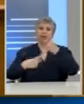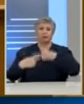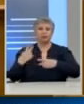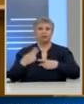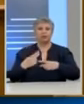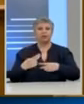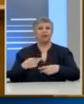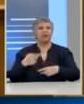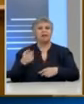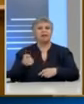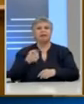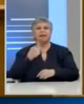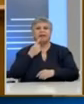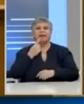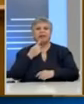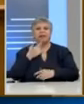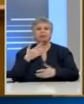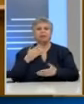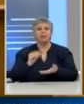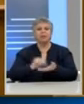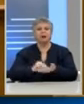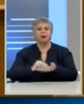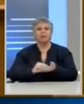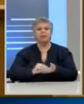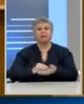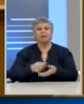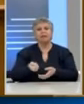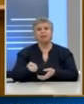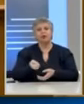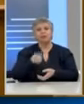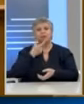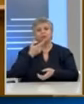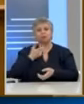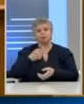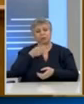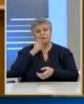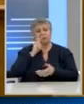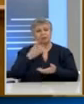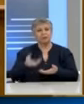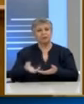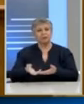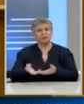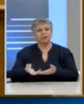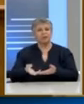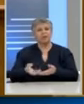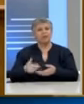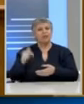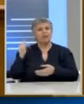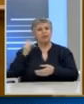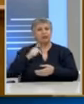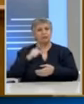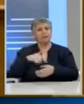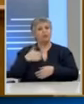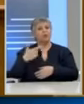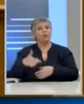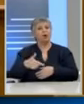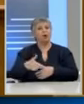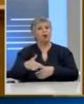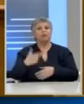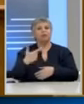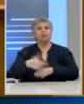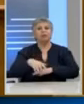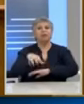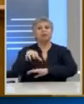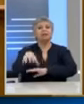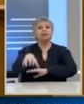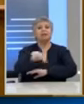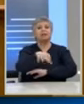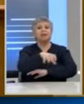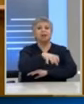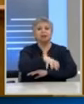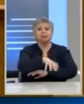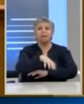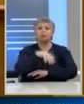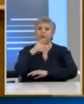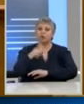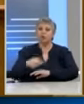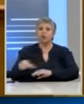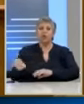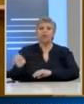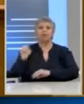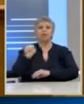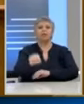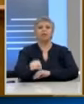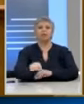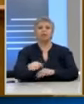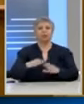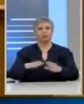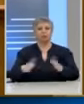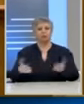Στην τροπολογία σας υπάρχει το μέτρο για τους βρεφονηπιακούς σταθμούς. Και ύστερα μας λέτε πως ό,τι θετικό κάνουμε, ό,τι κερδίζουμε σε αυτή τη διαπραγμάτευση